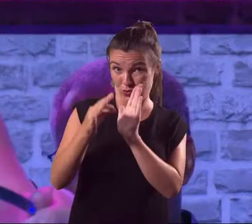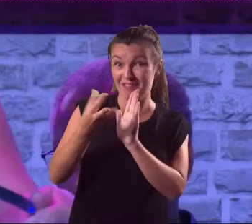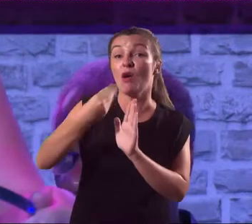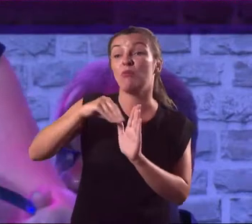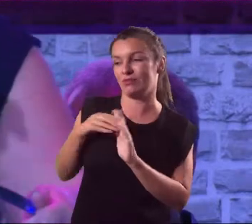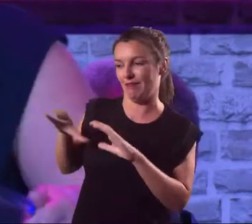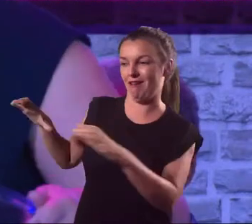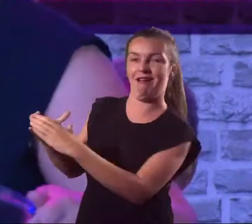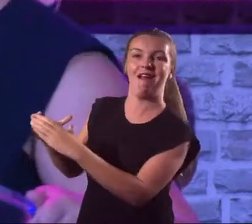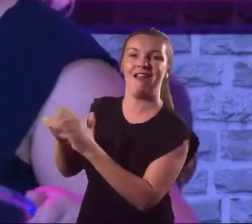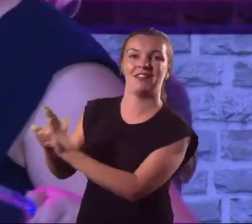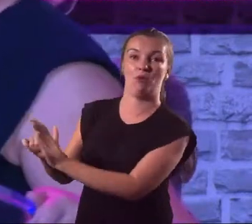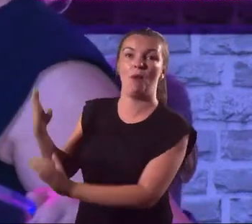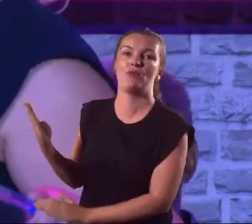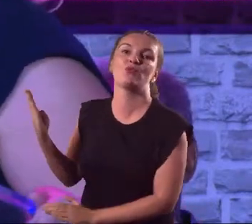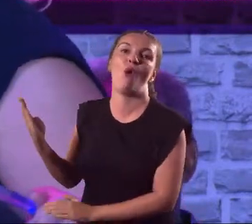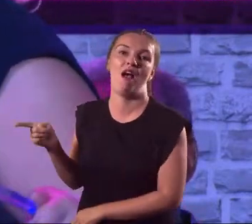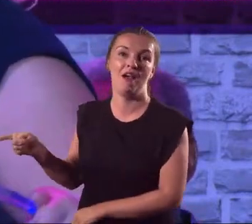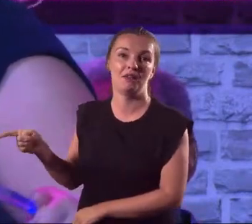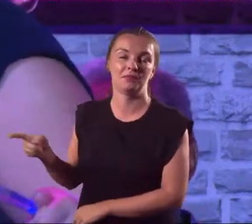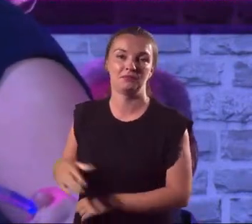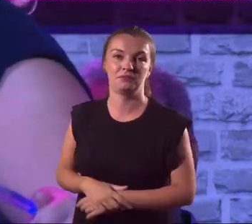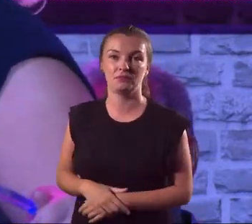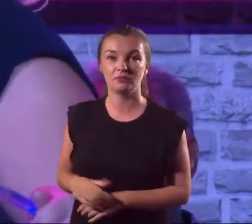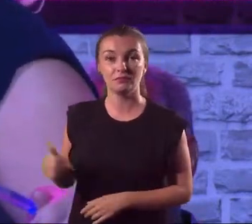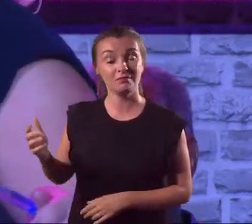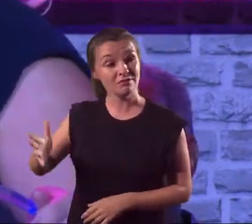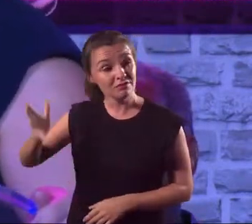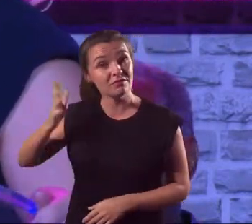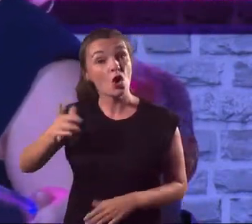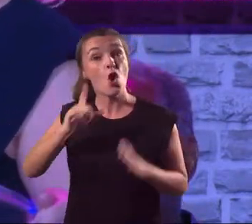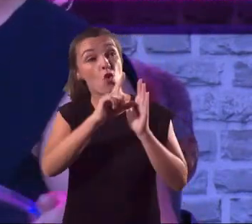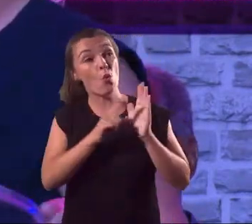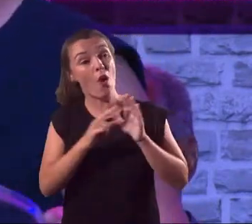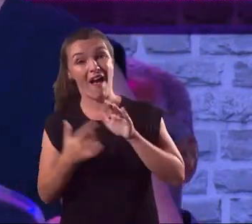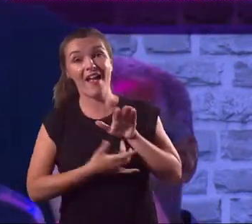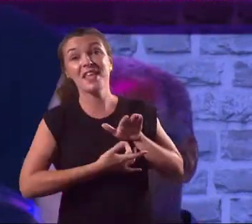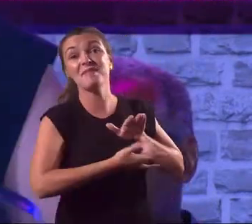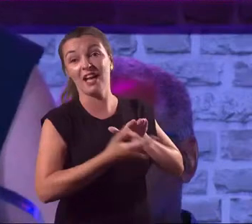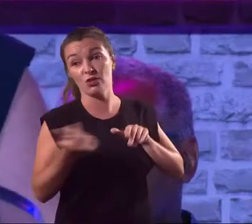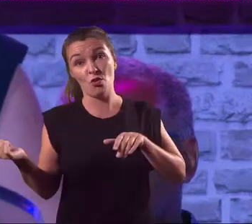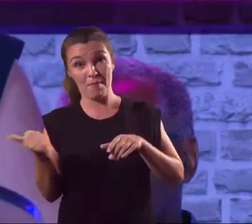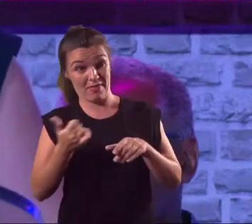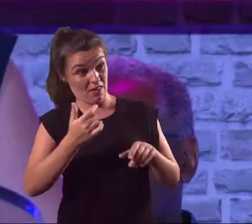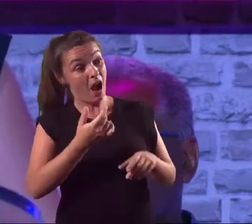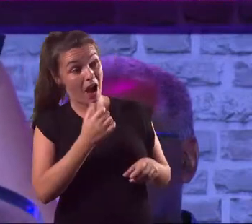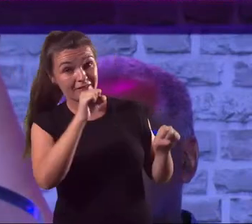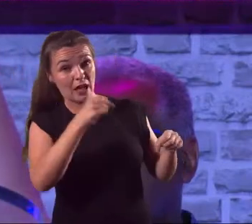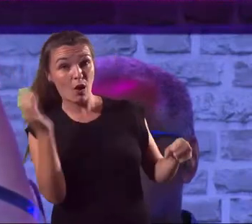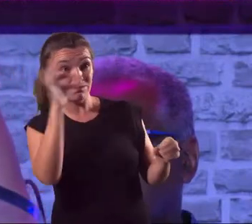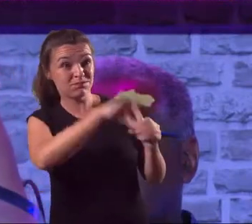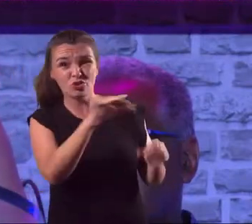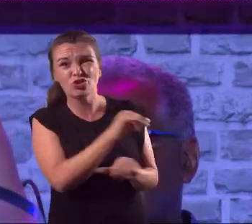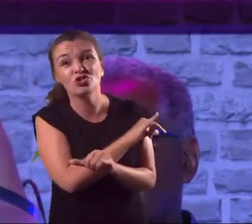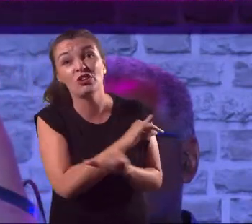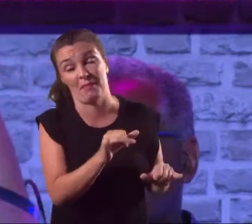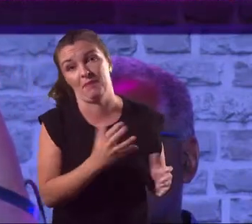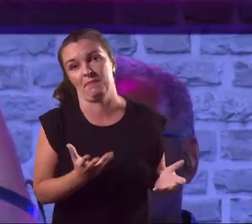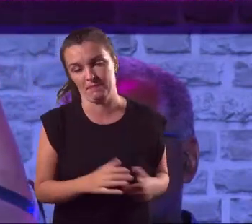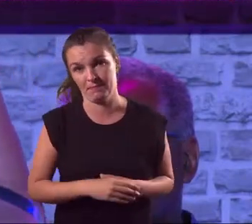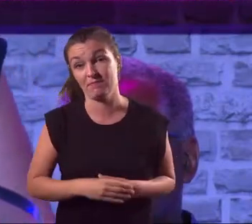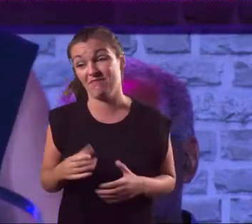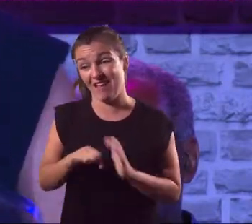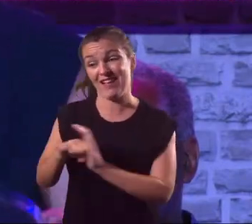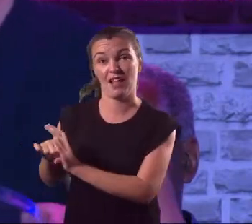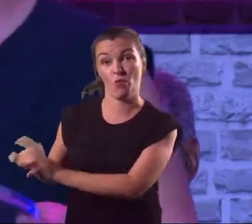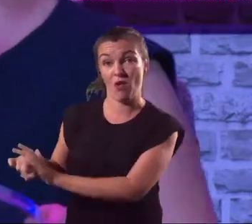loi immigration. Jamais l'extrême droite n'avait voté favorablement à une loi immigration avant celle-ci. Voilà ce que fait l'extrême